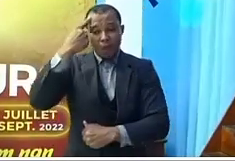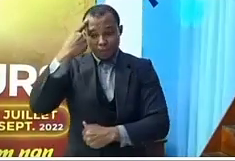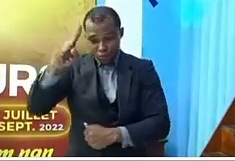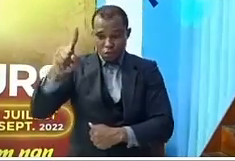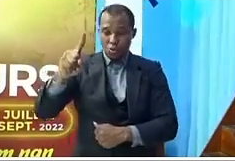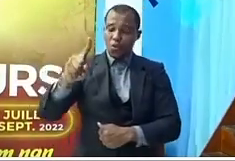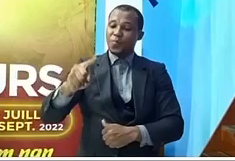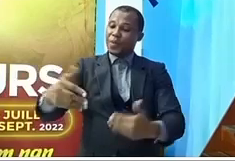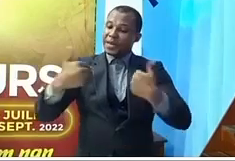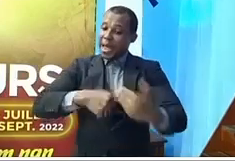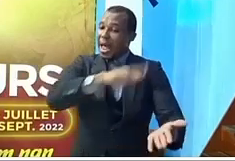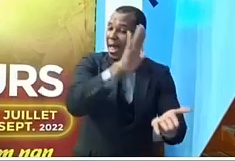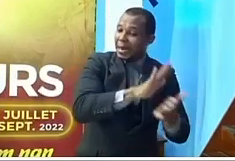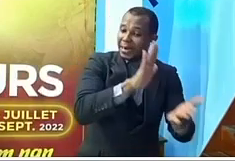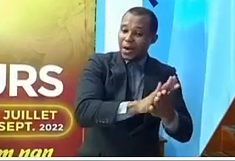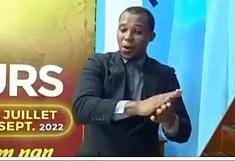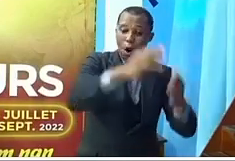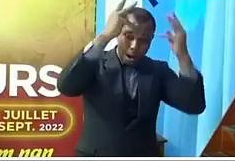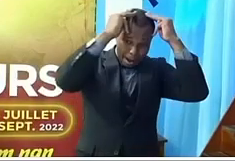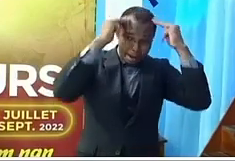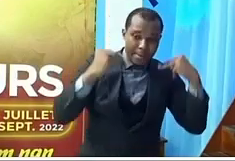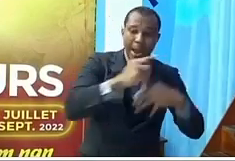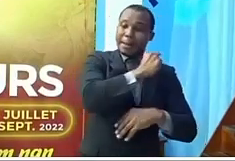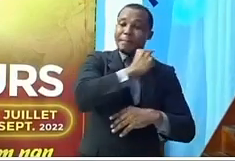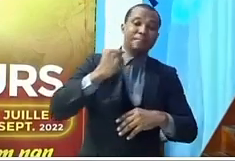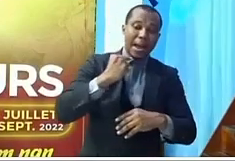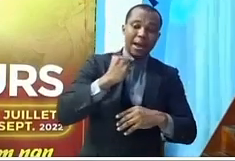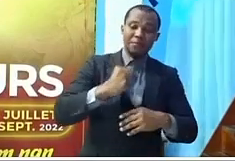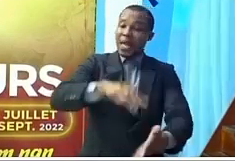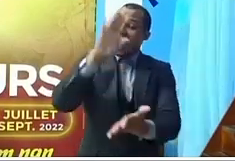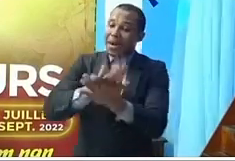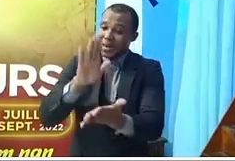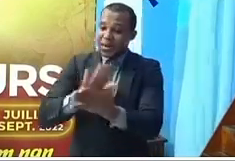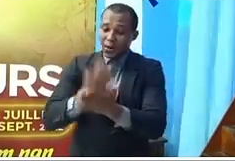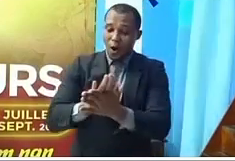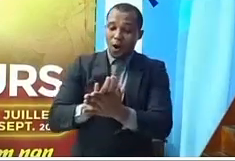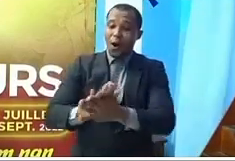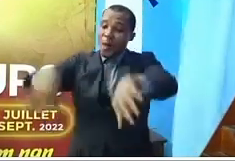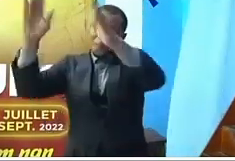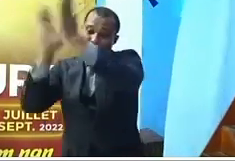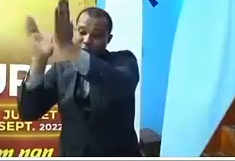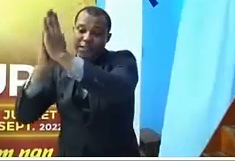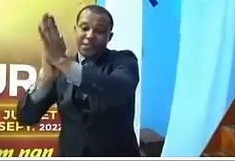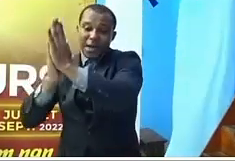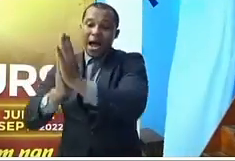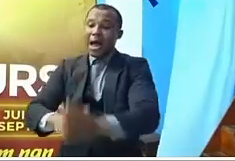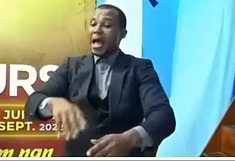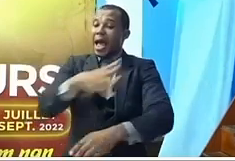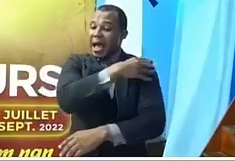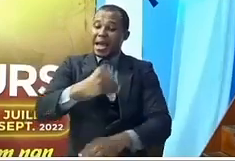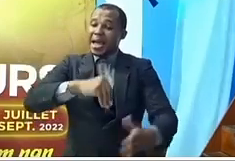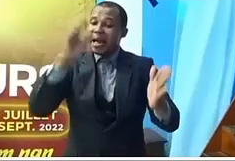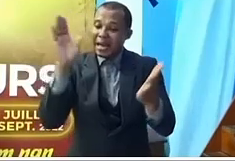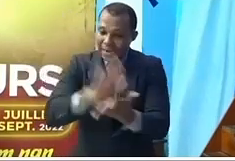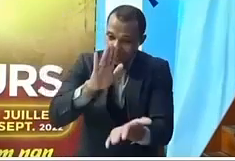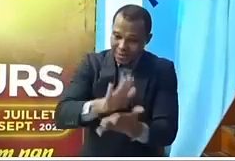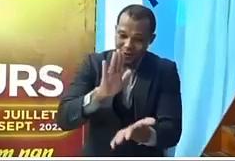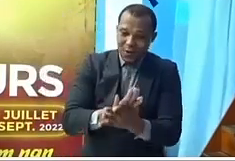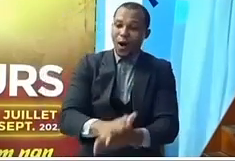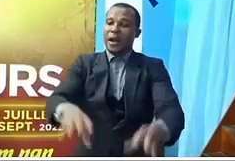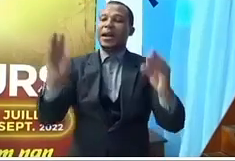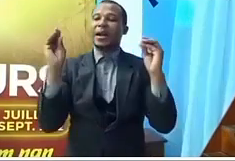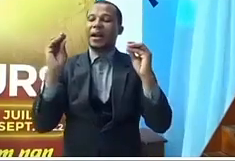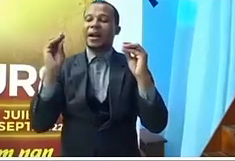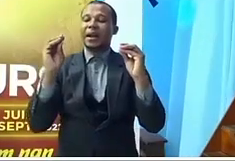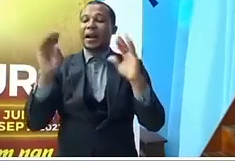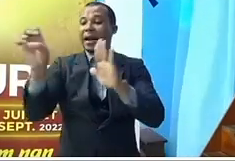organise. L'école l'État yo prend valeur yo. L'école protestant yo, yo vin pi plus fait